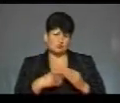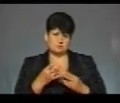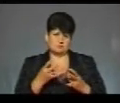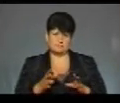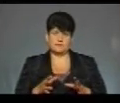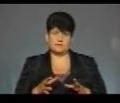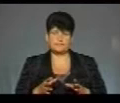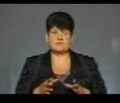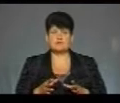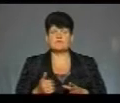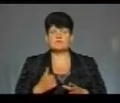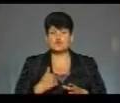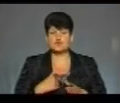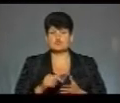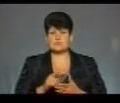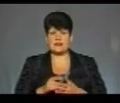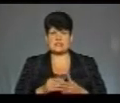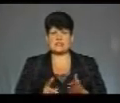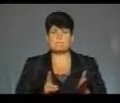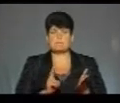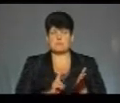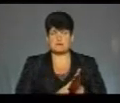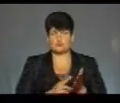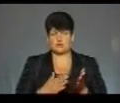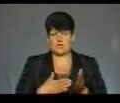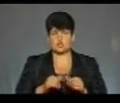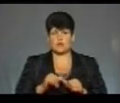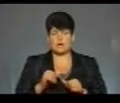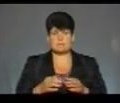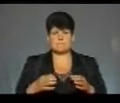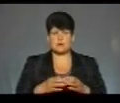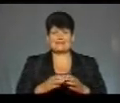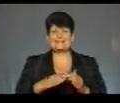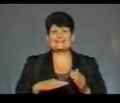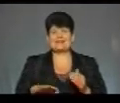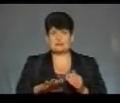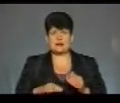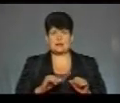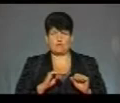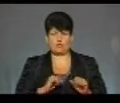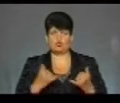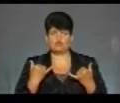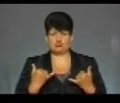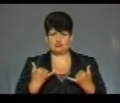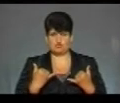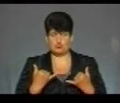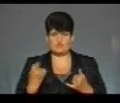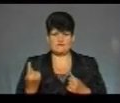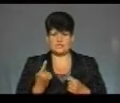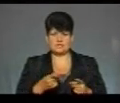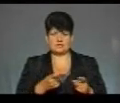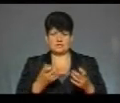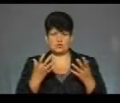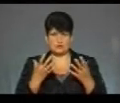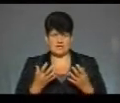Всі військовозобов'язані, які приписані до наших окремих батальйонів територіальної оборони, сьогодні в рамках єдиного стрілецького